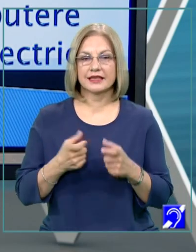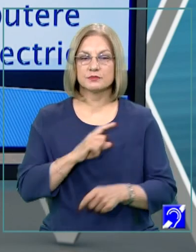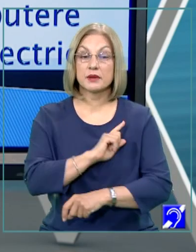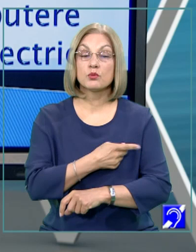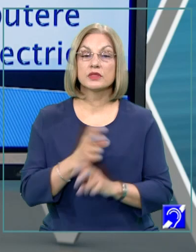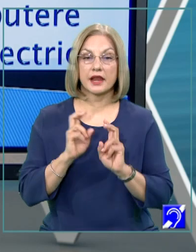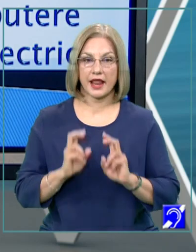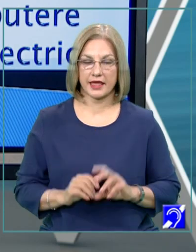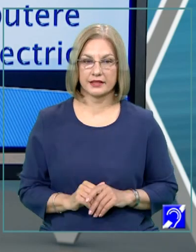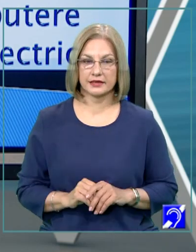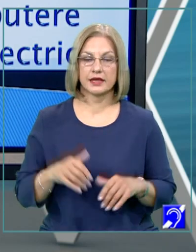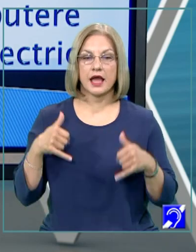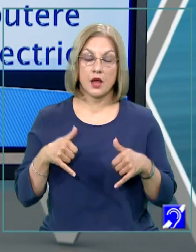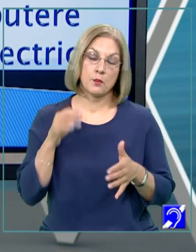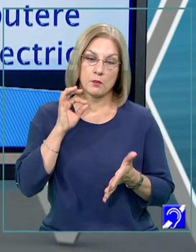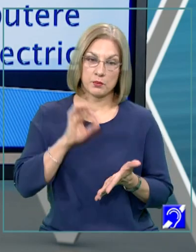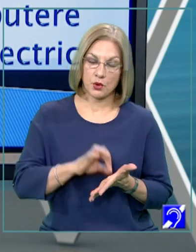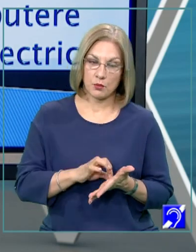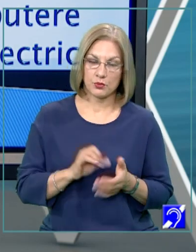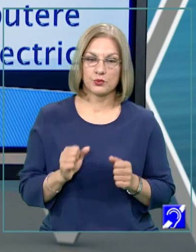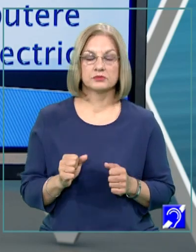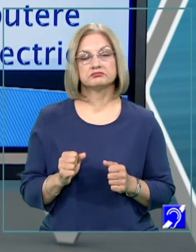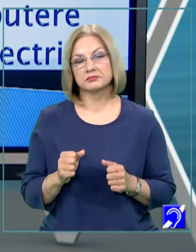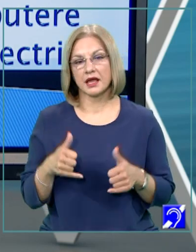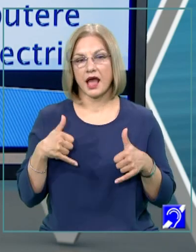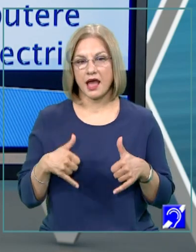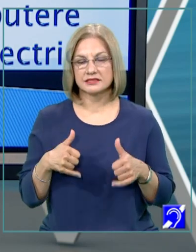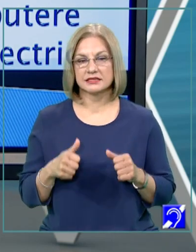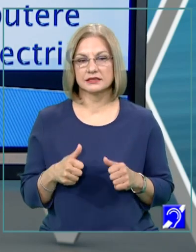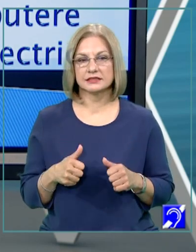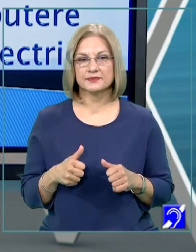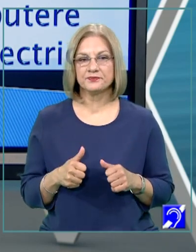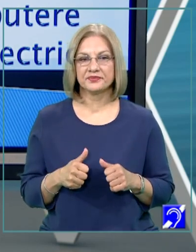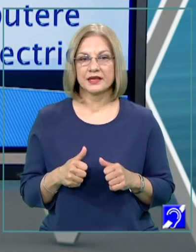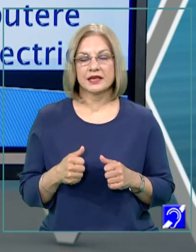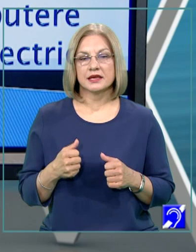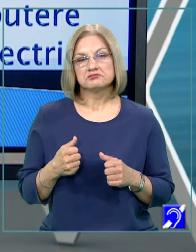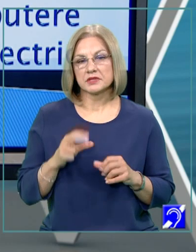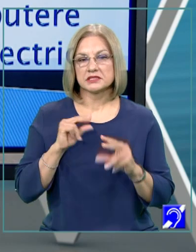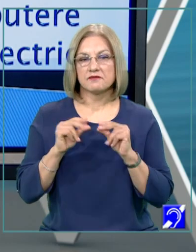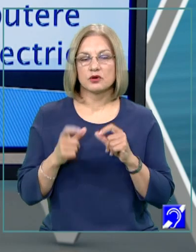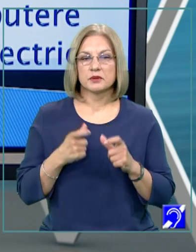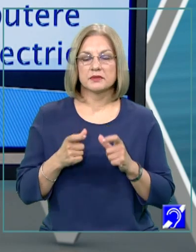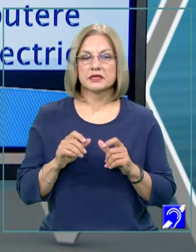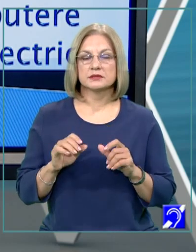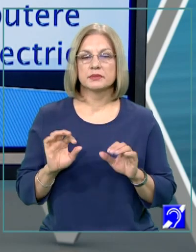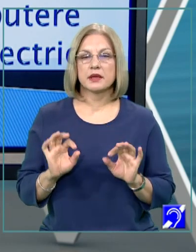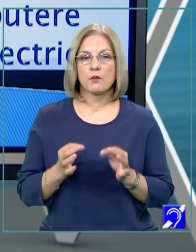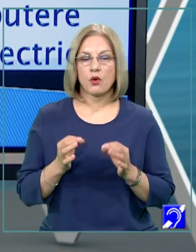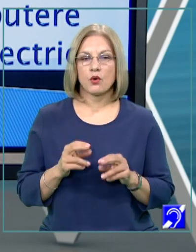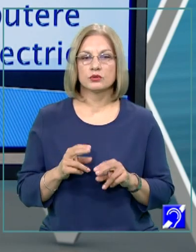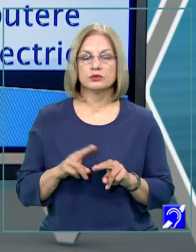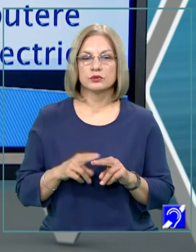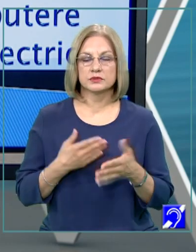electrică vă propun ca în lecția de astăzi să vorbim despre modul în care se